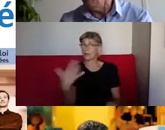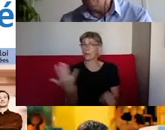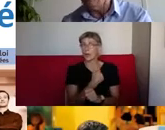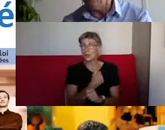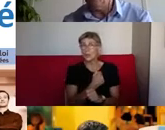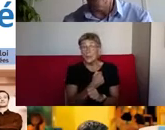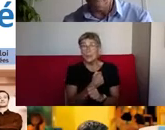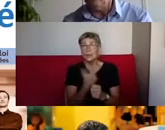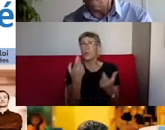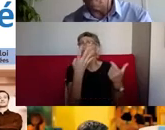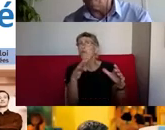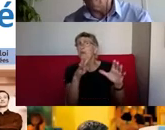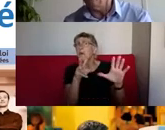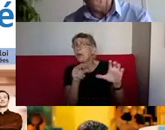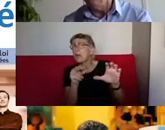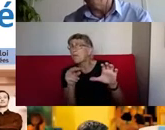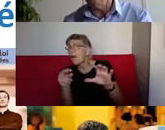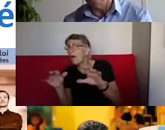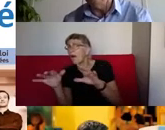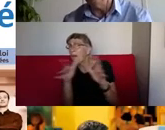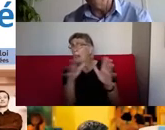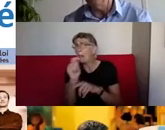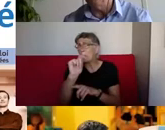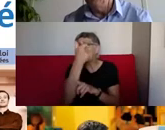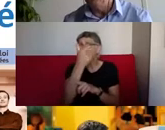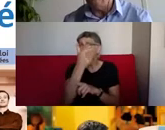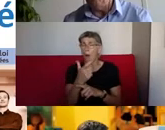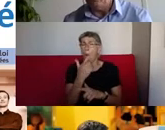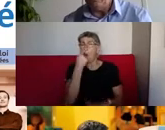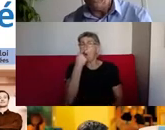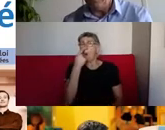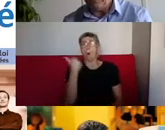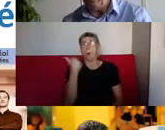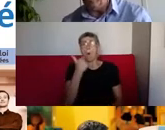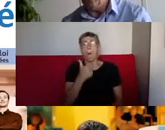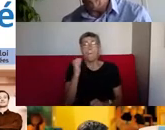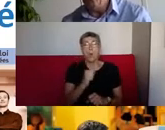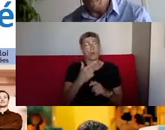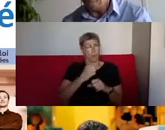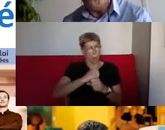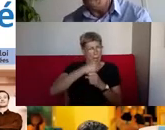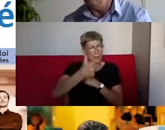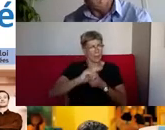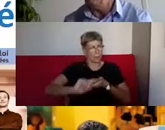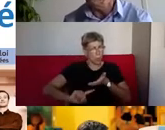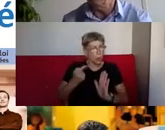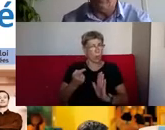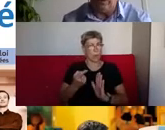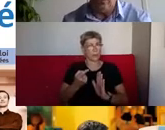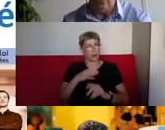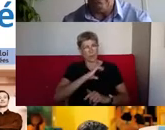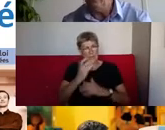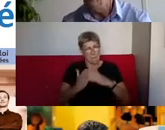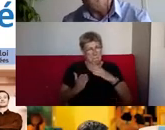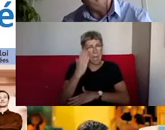à 980 et quelques offres d'emploi. Et on s'est dit finalement c'est jouable. Et puis on s'est dit la semaine l'année suivante on renouvelle et on va essayer de dépasser ces chiffres-là.